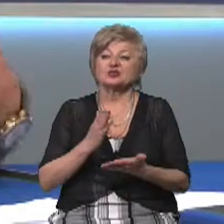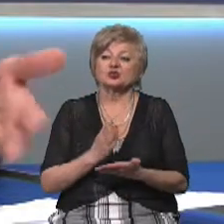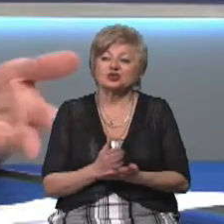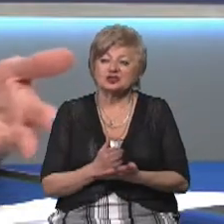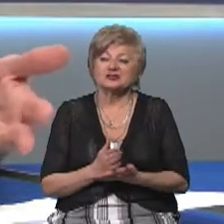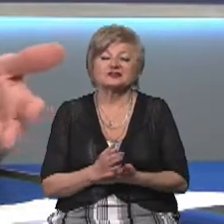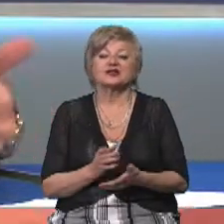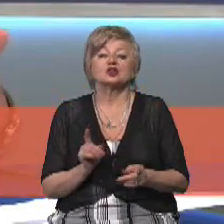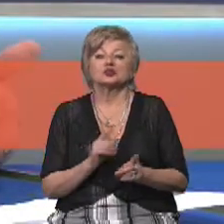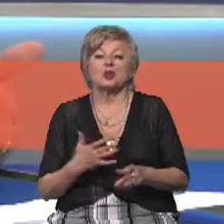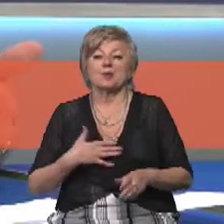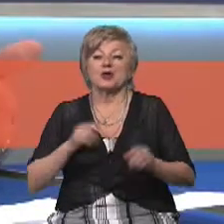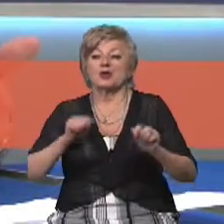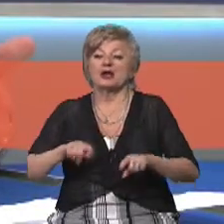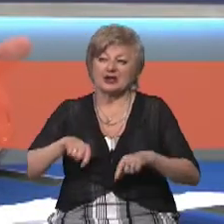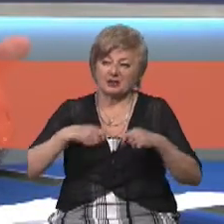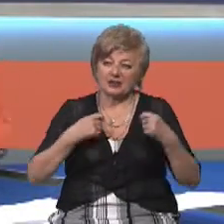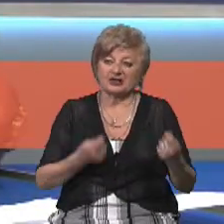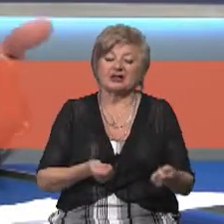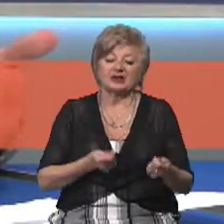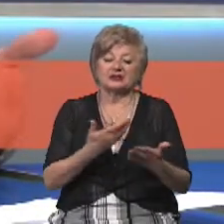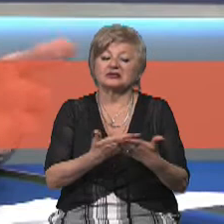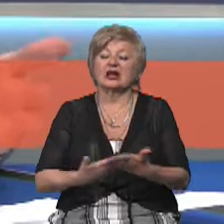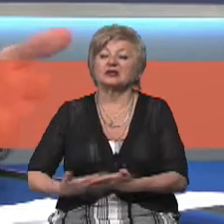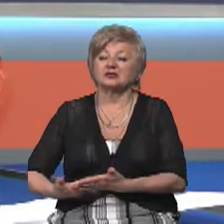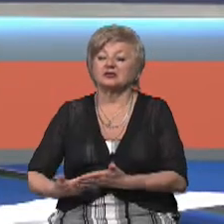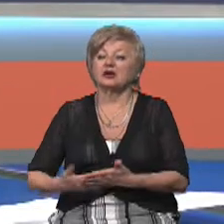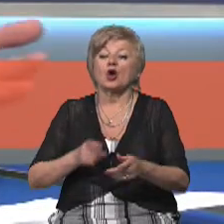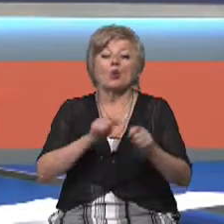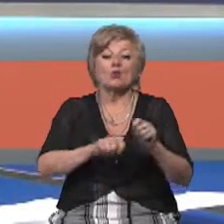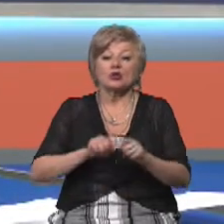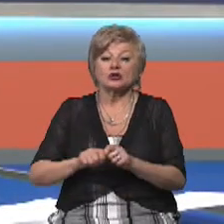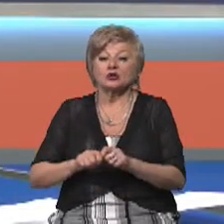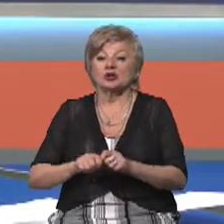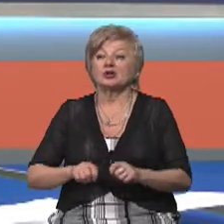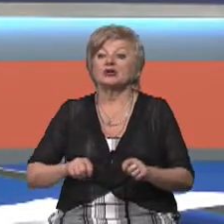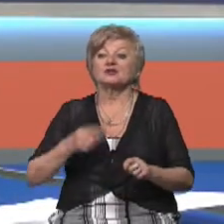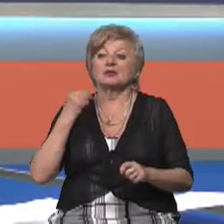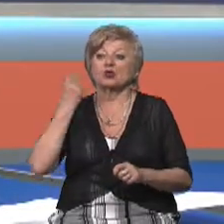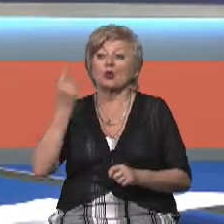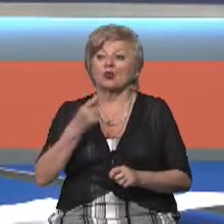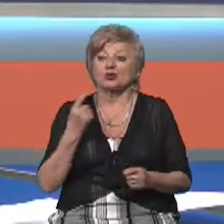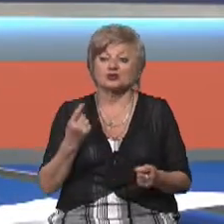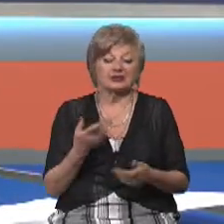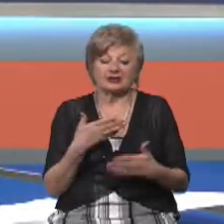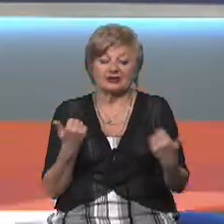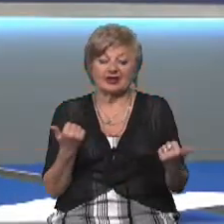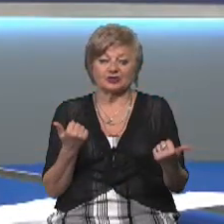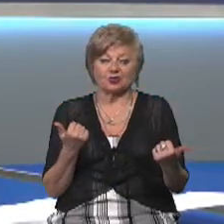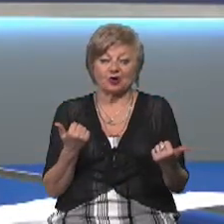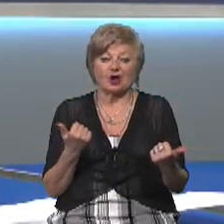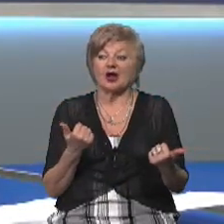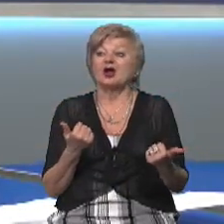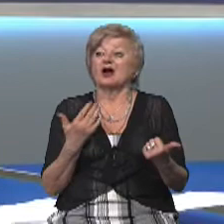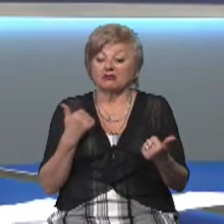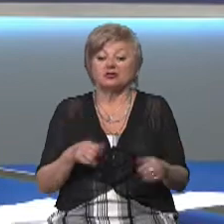б ми могли оперативно передати дані. Системи моніторингу в Запорізькій області не существує. І... Тобто оперативно ви не